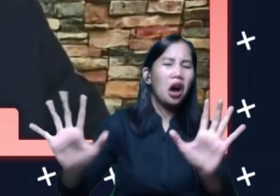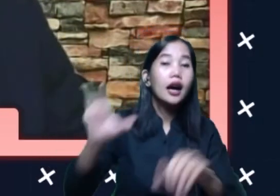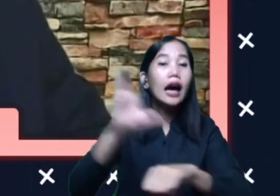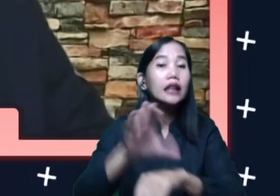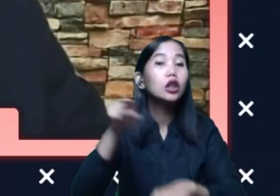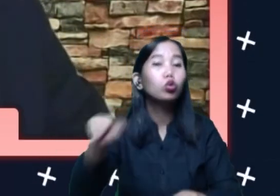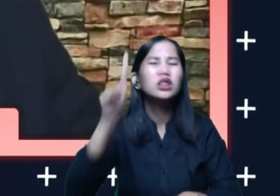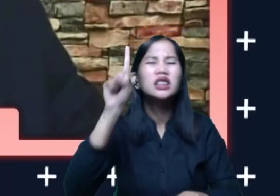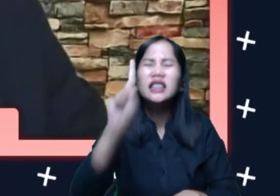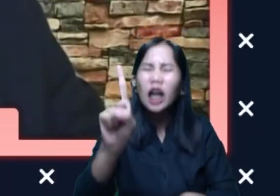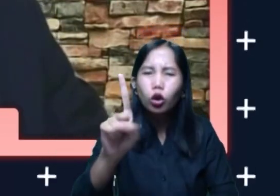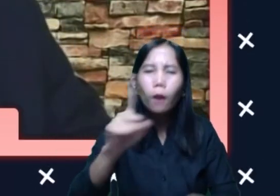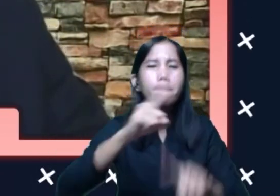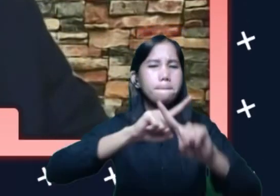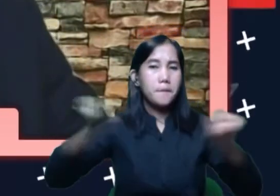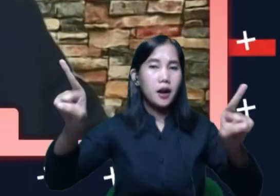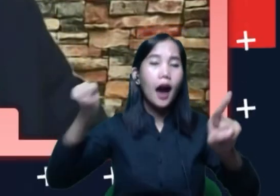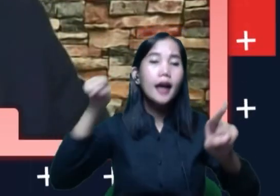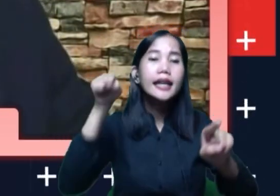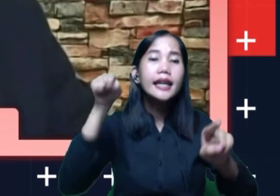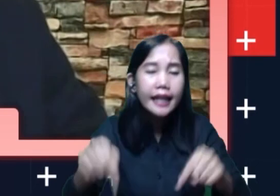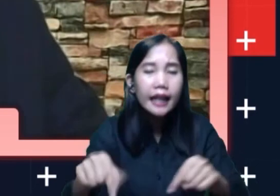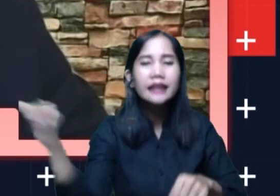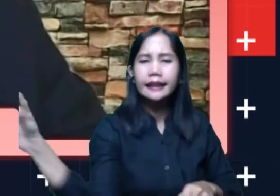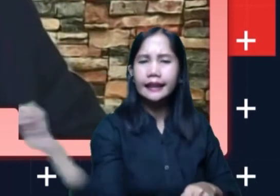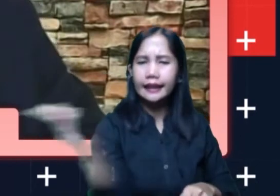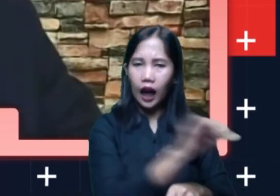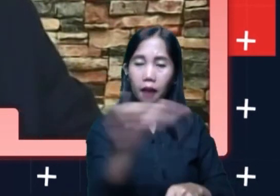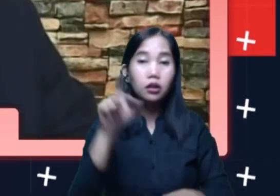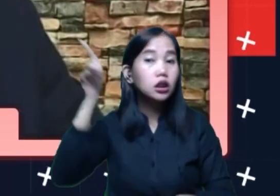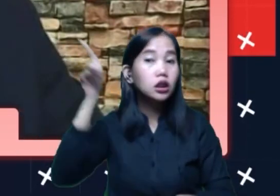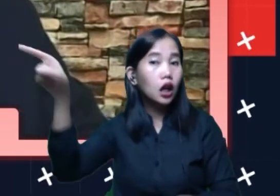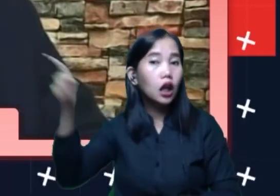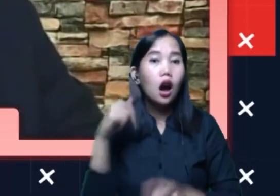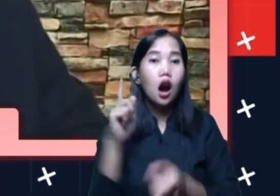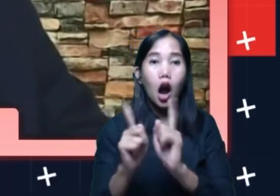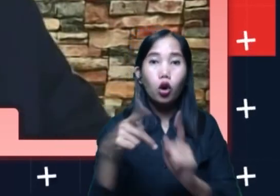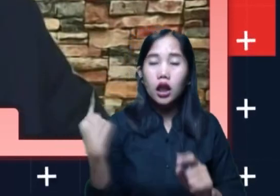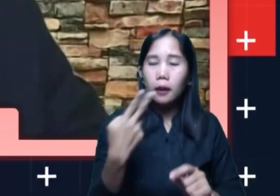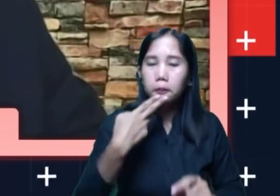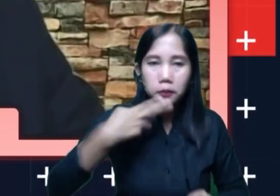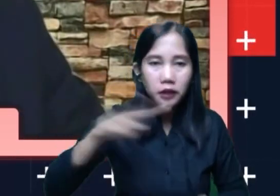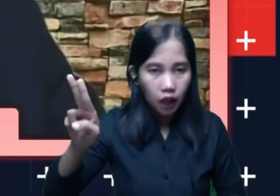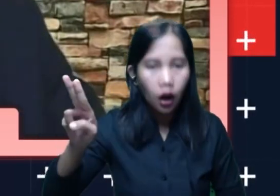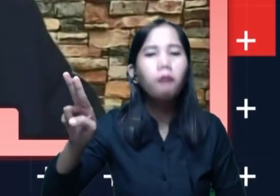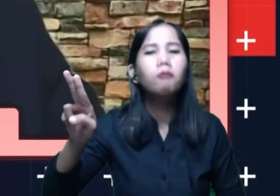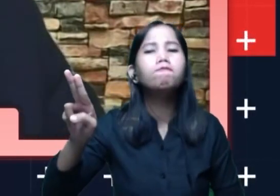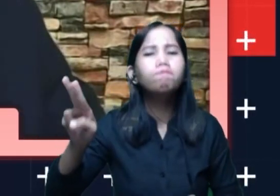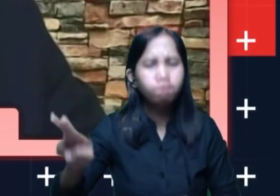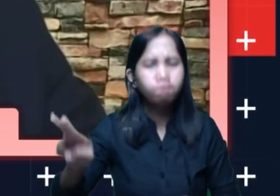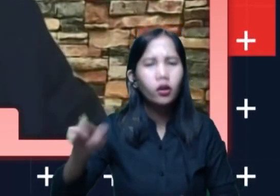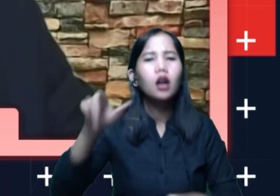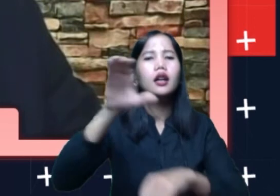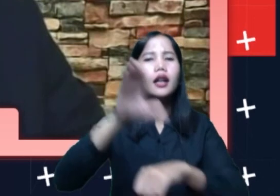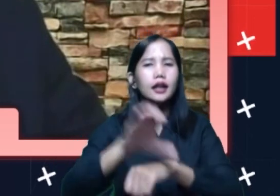ikutilah apa yang sudah diatur bersama, berikanlah persepuluhan itu kepada jemaat setempat